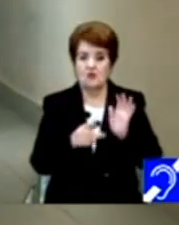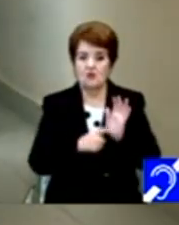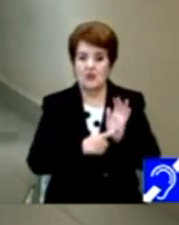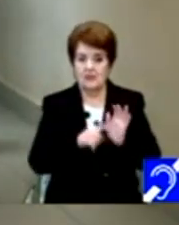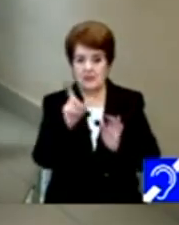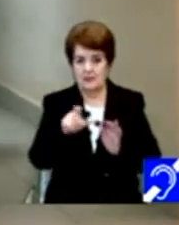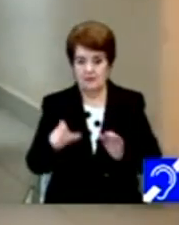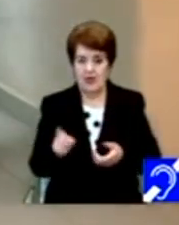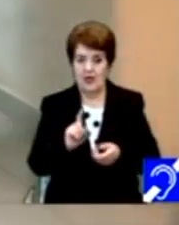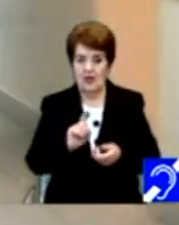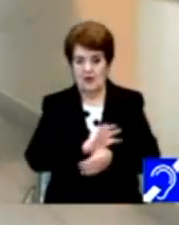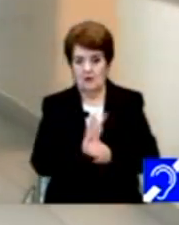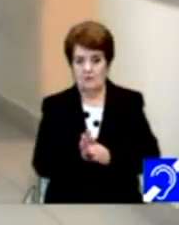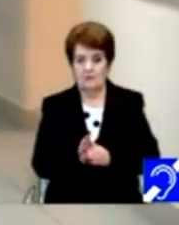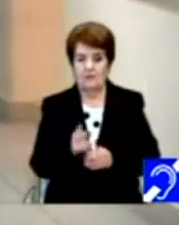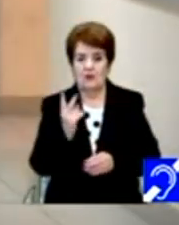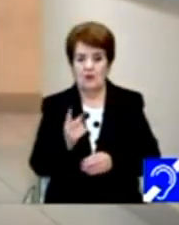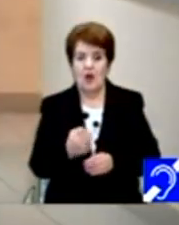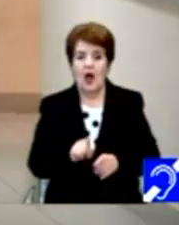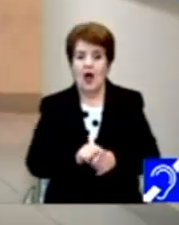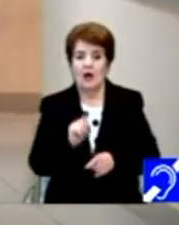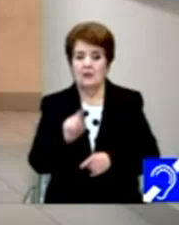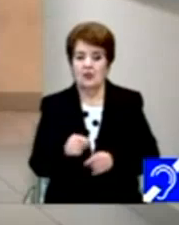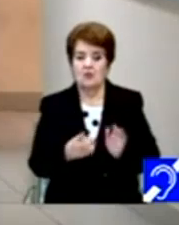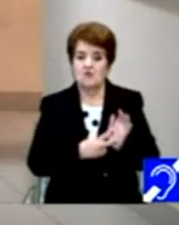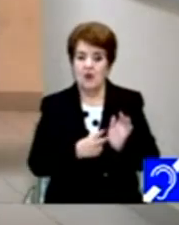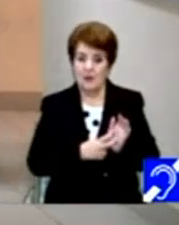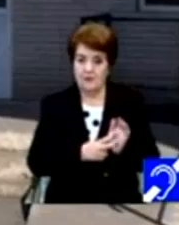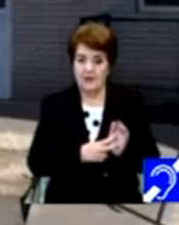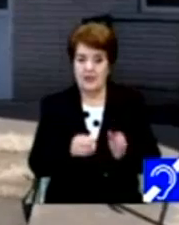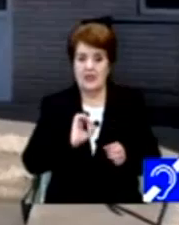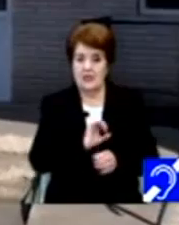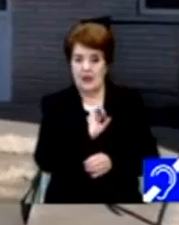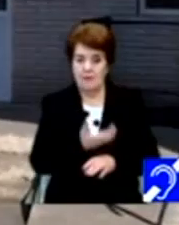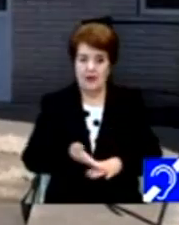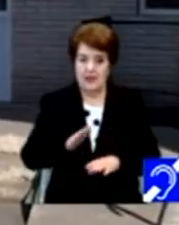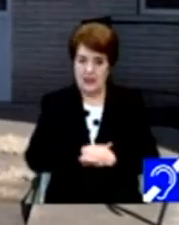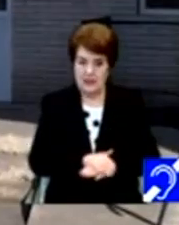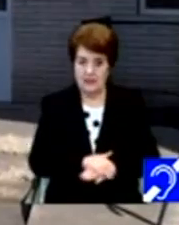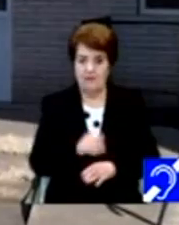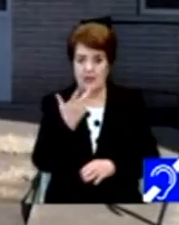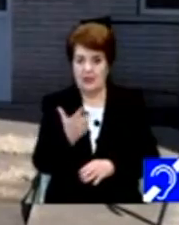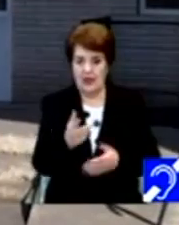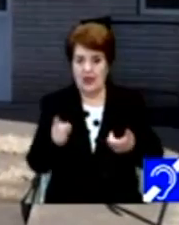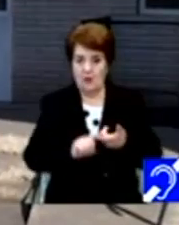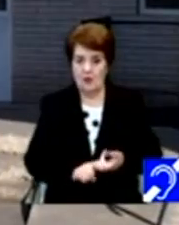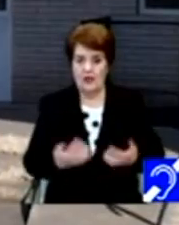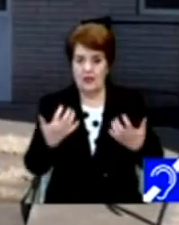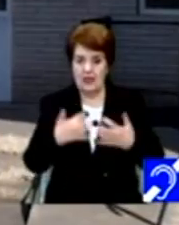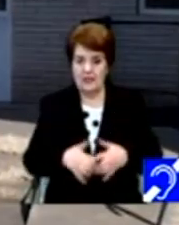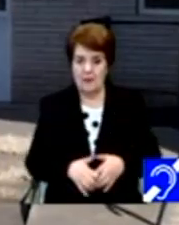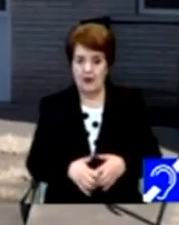de pacienți infectați cu SARS-CoV-2. 7 dintre aceștia se află în secția de terapie intensivă, iar 3 sunt conectați la aparate